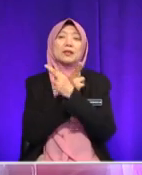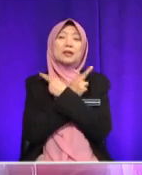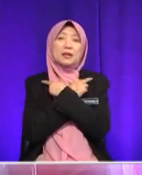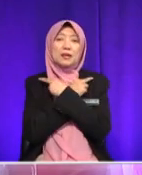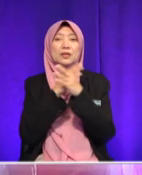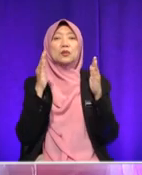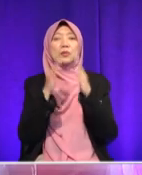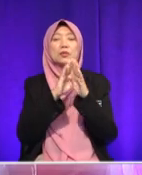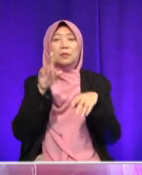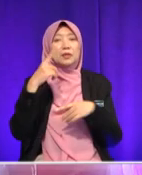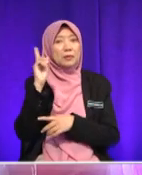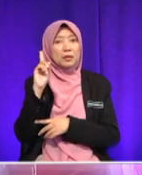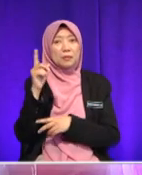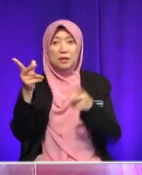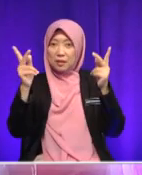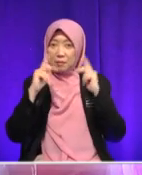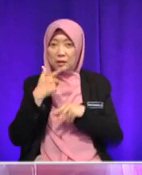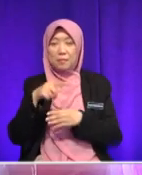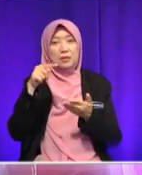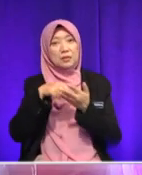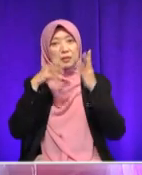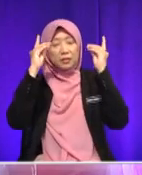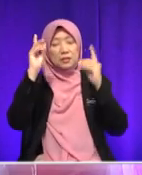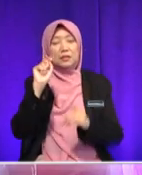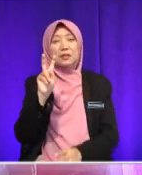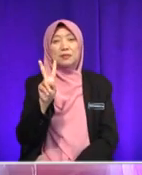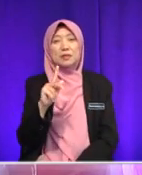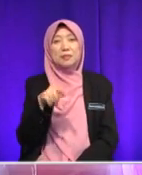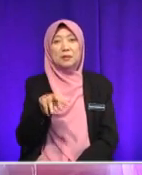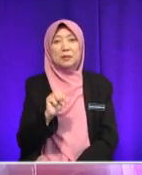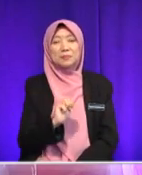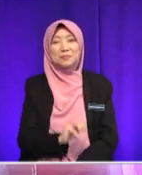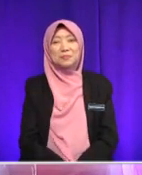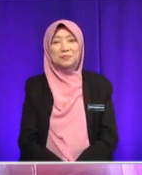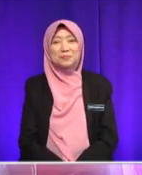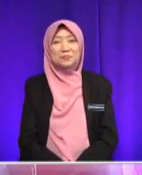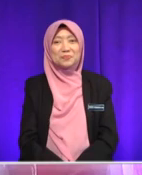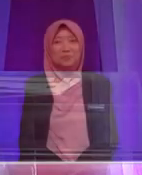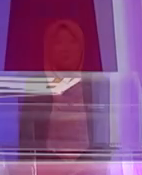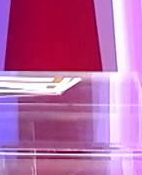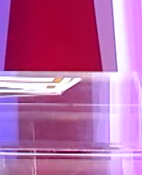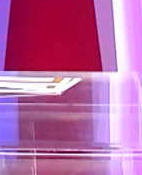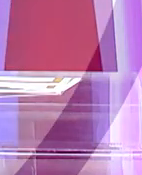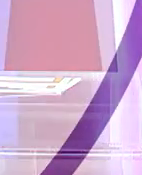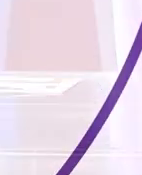Yang di rumah jangan ke mana-mana. Kembali selepas ini di Didik TV KPM. Mana tadi Charlene? Okey. Charlene tambah. Saya nak cari yang ONG.